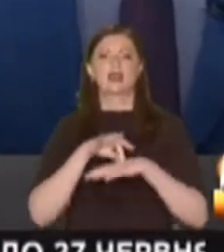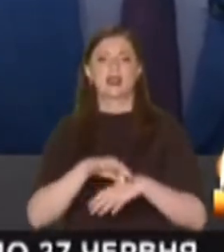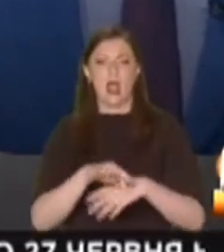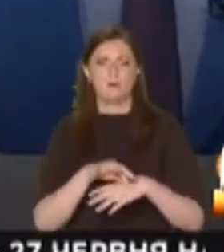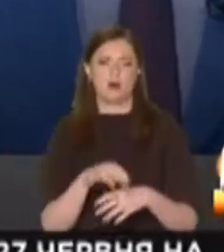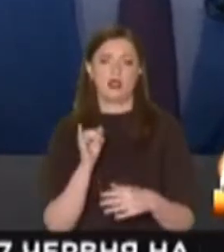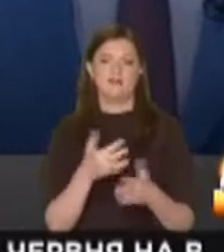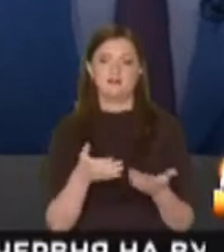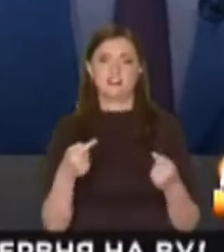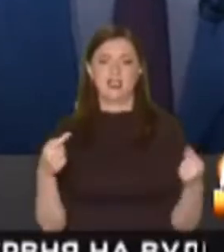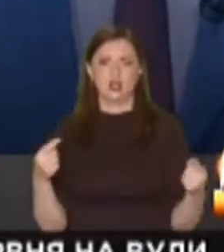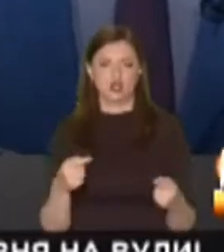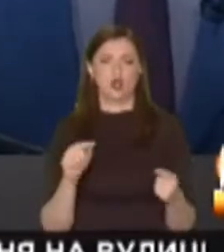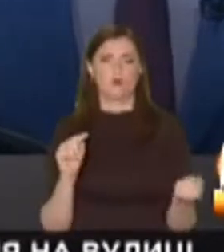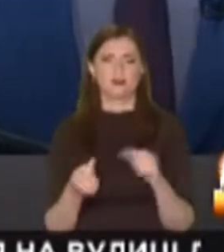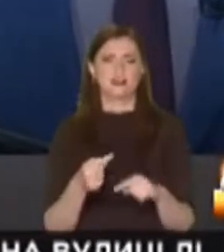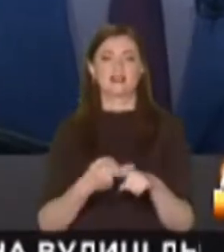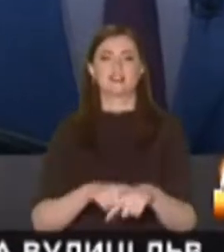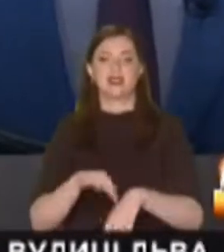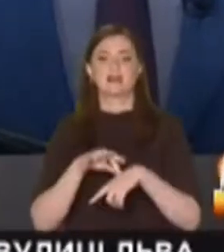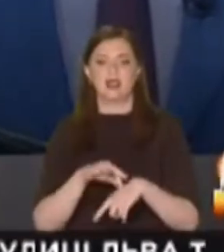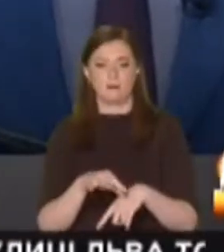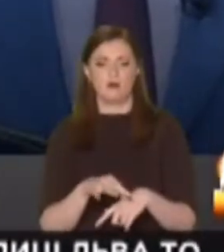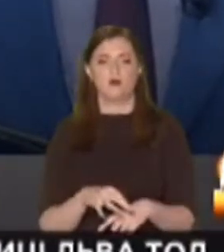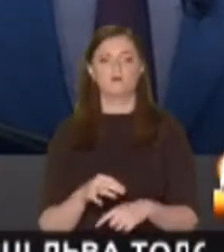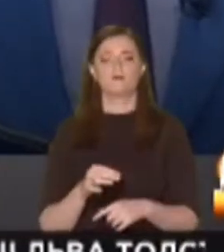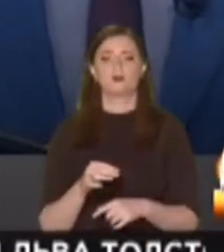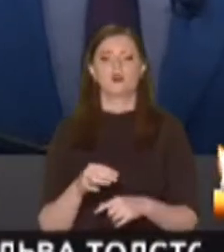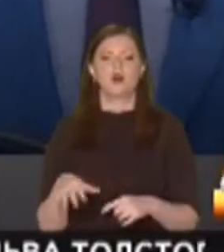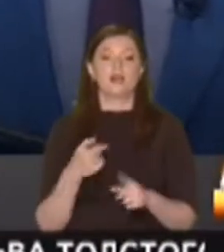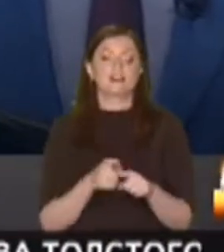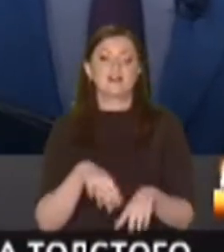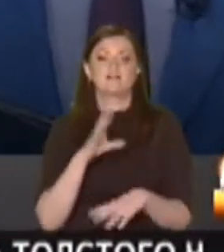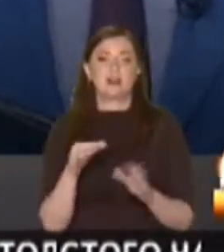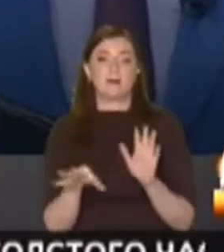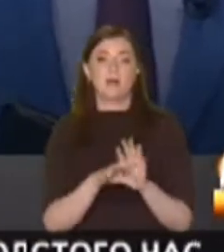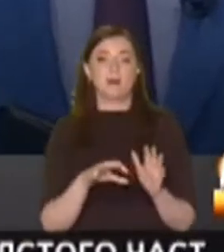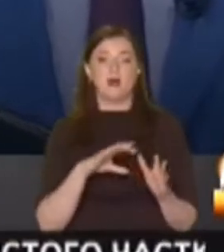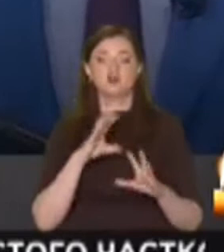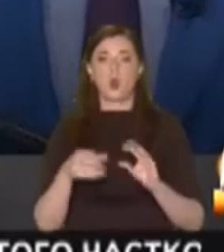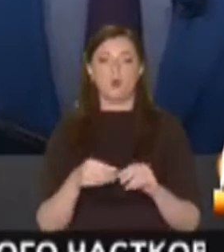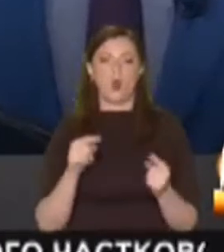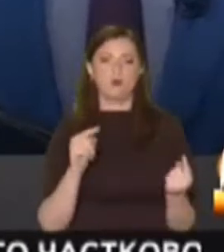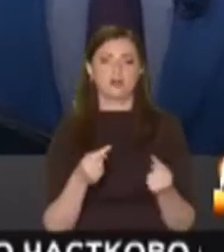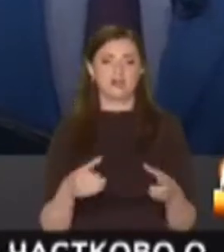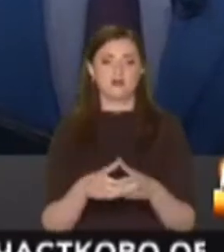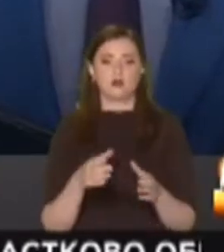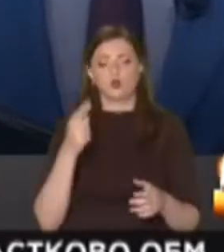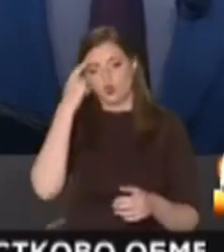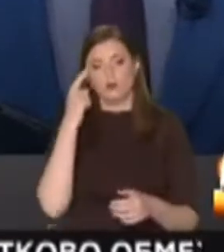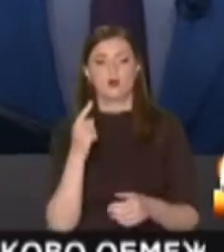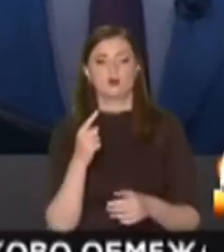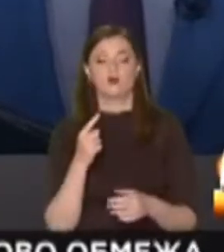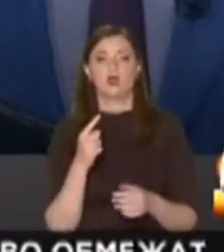всі інші опозиціонери – це тряпка. Це делегітимізація взагалі цього опозиційного руху. Людей, які думають, як ми з вами, їх